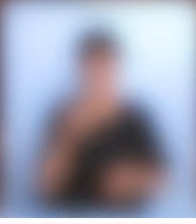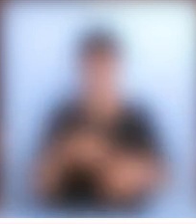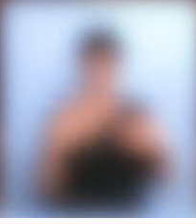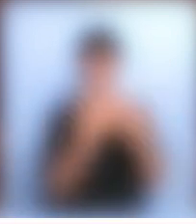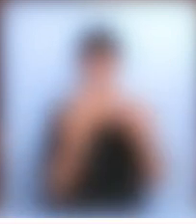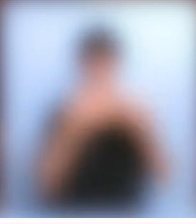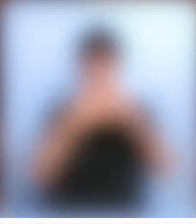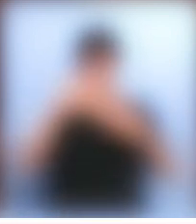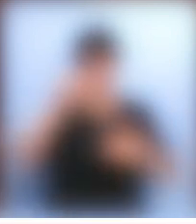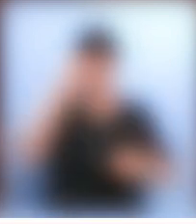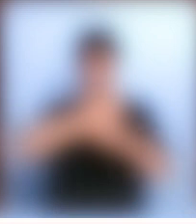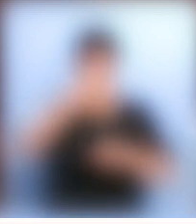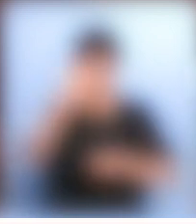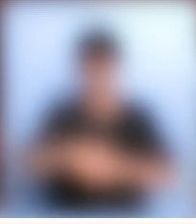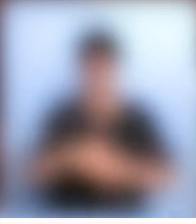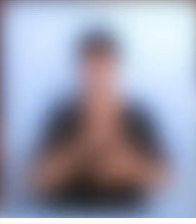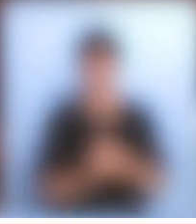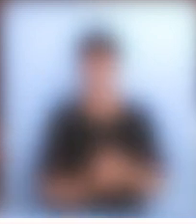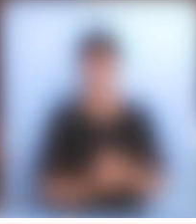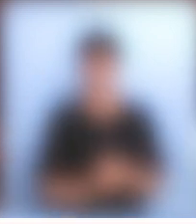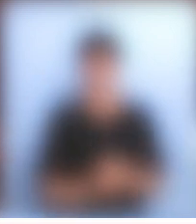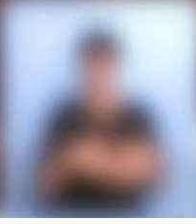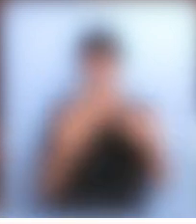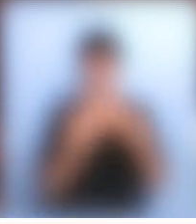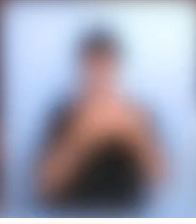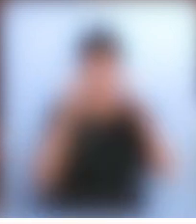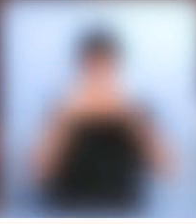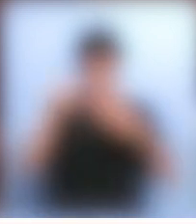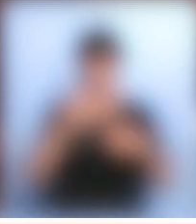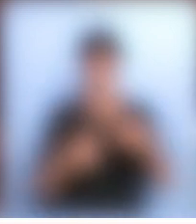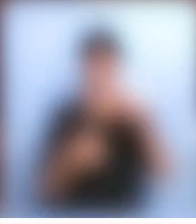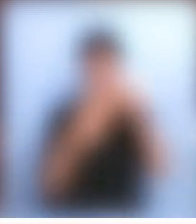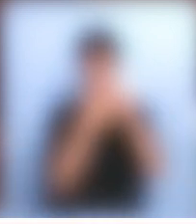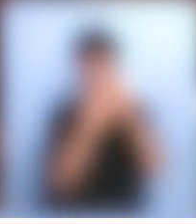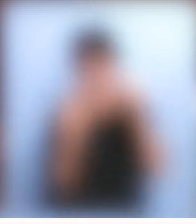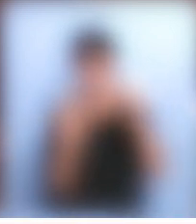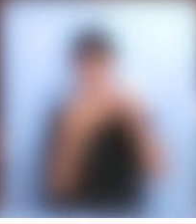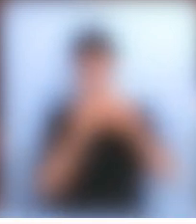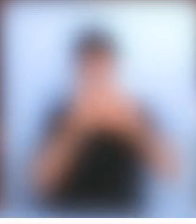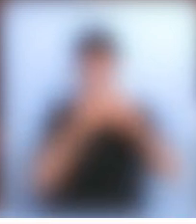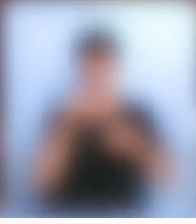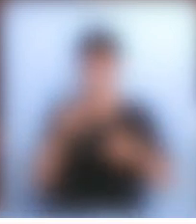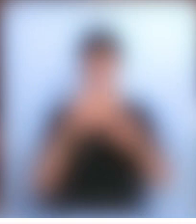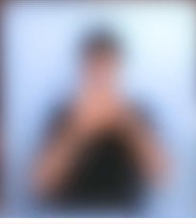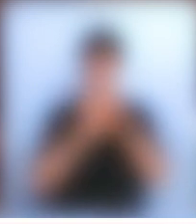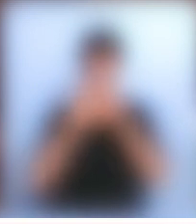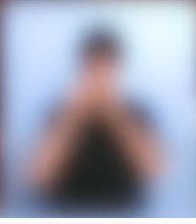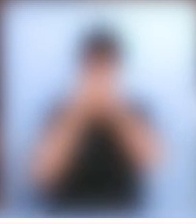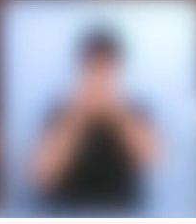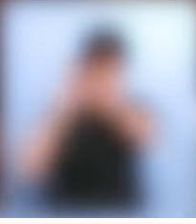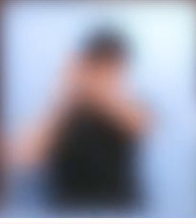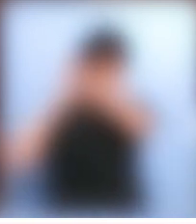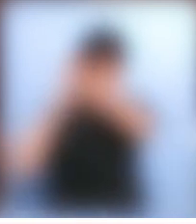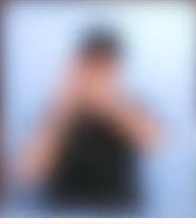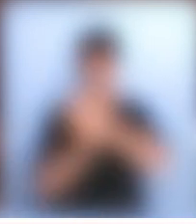處長已經做咗噶啦。而審計處長第71份嘅報告咧，係對香港電台嗰個 value